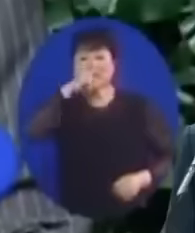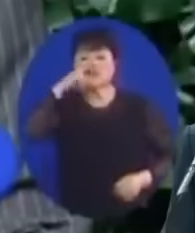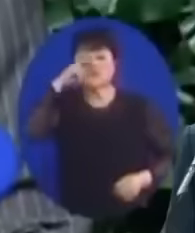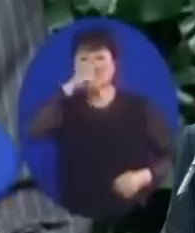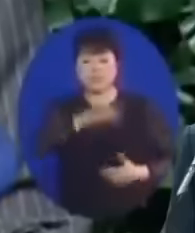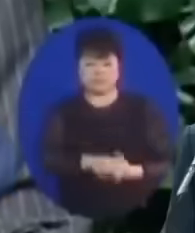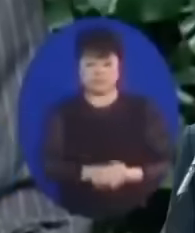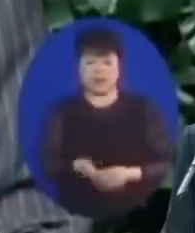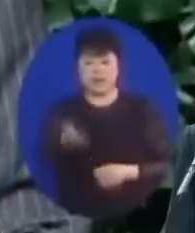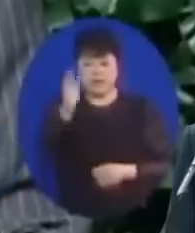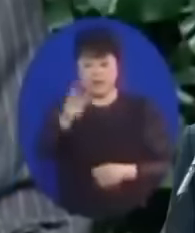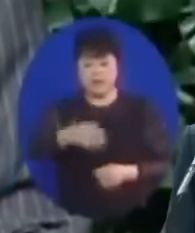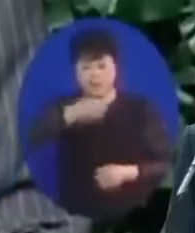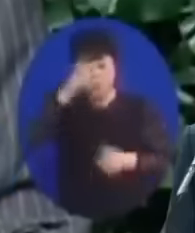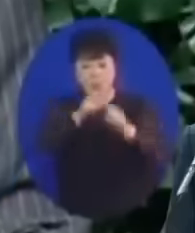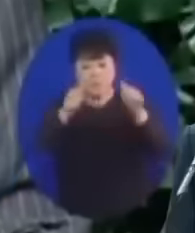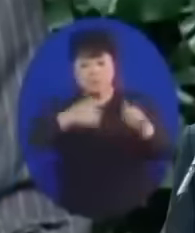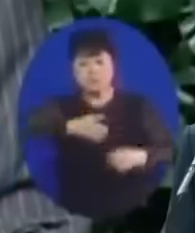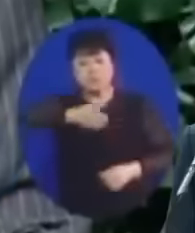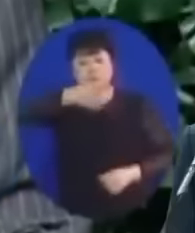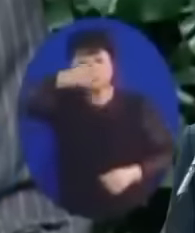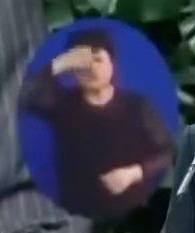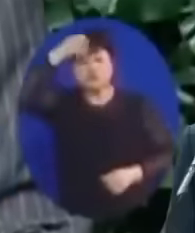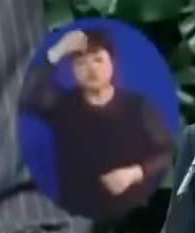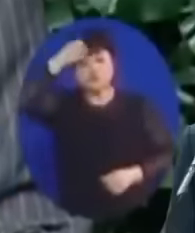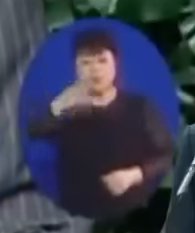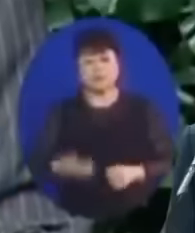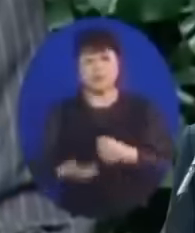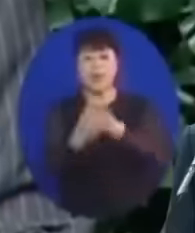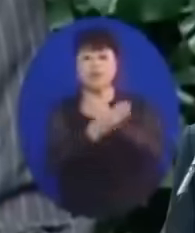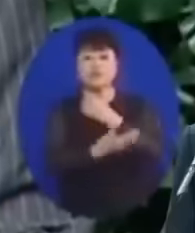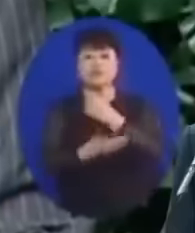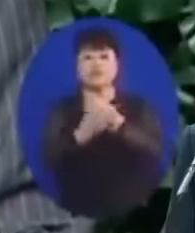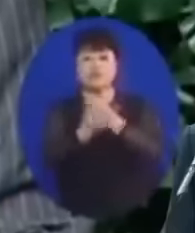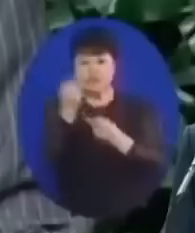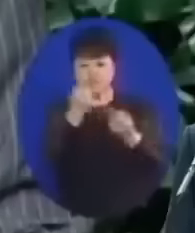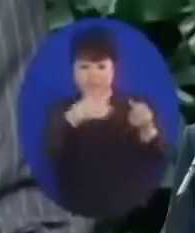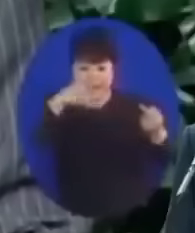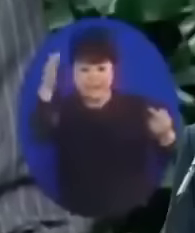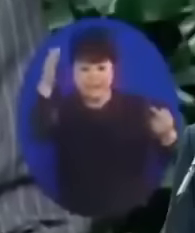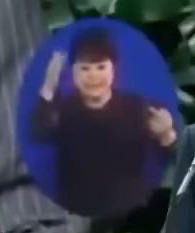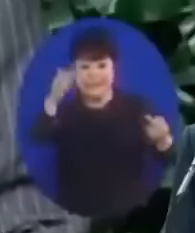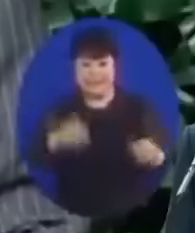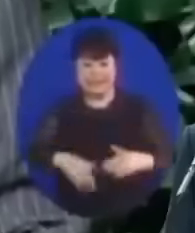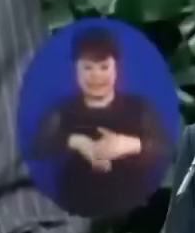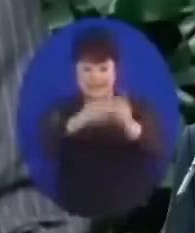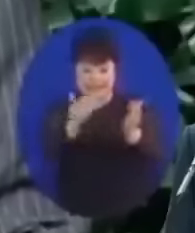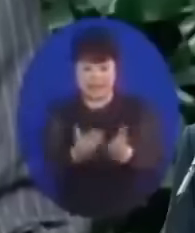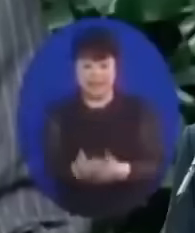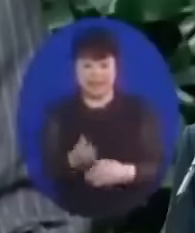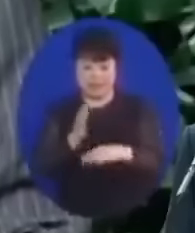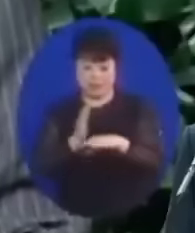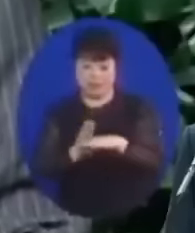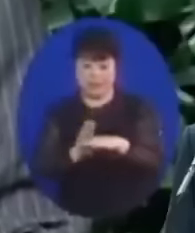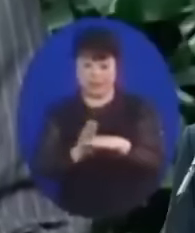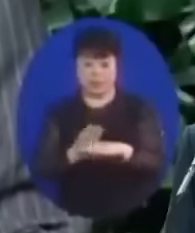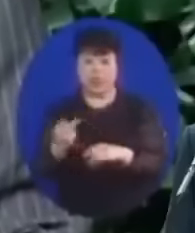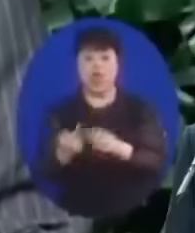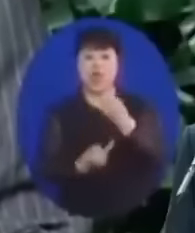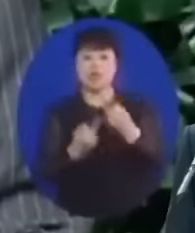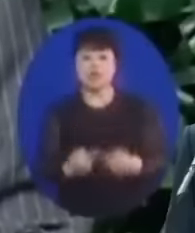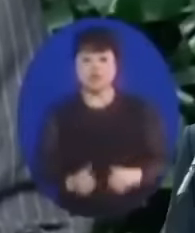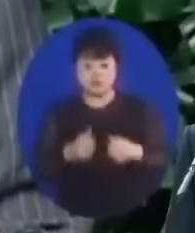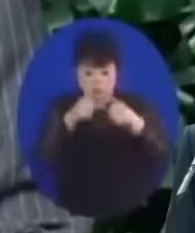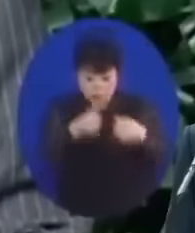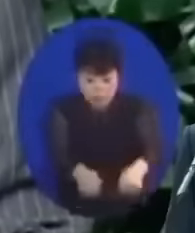했습니다. 그런데 요셉이 꿈을 꾸니 꿈에 추수하러 형제들과 나갔는데 자기의 단이 가운데 서고 형제들의 단이 둘러서서